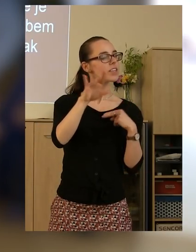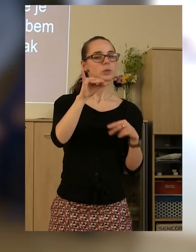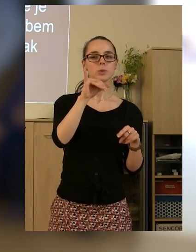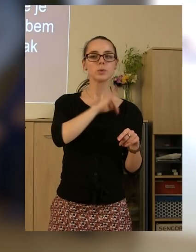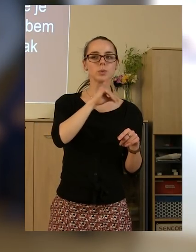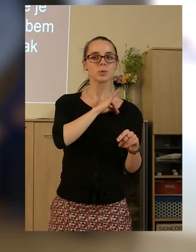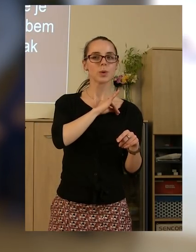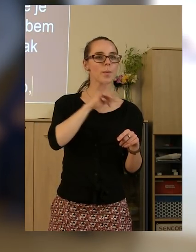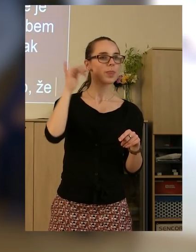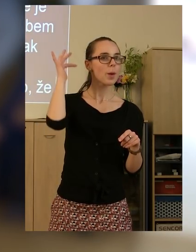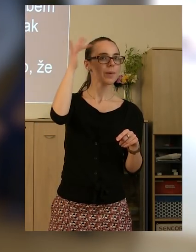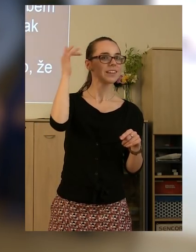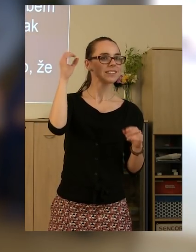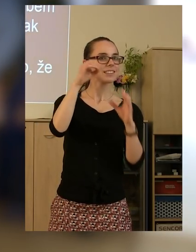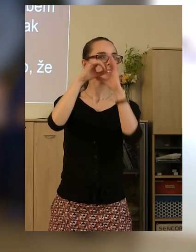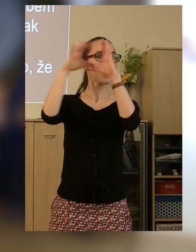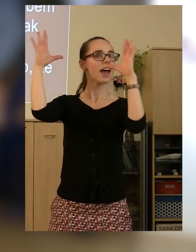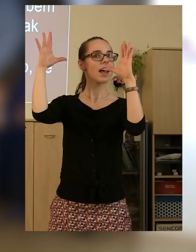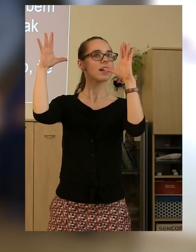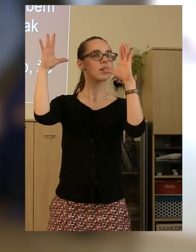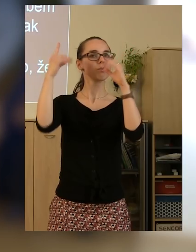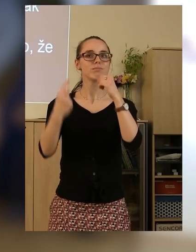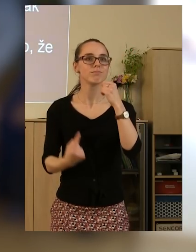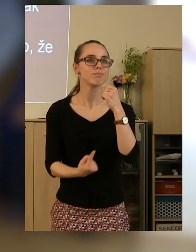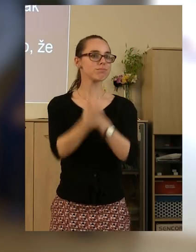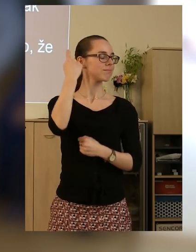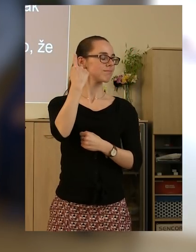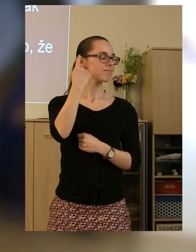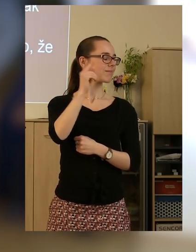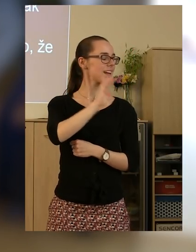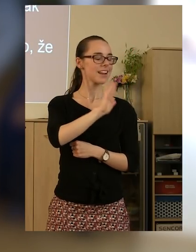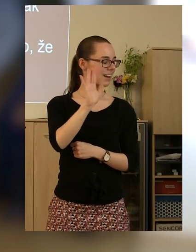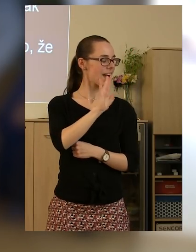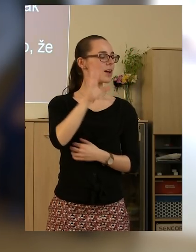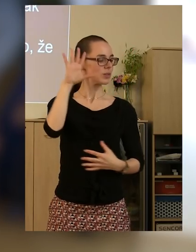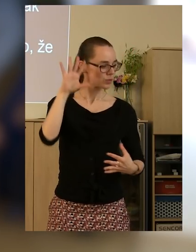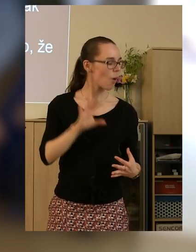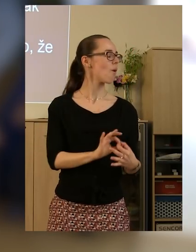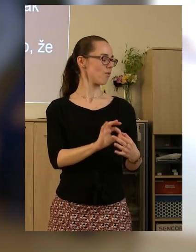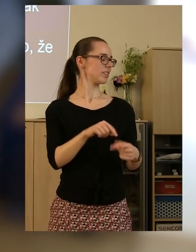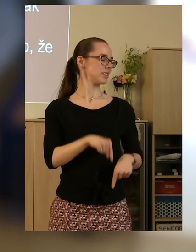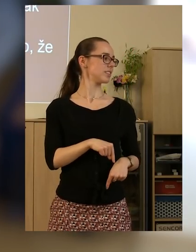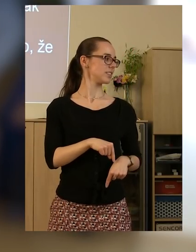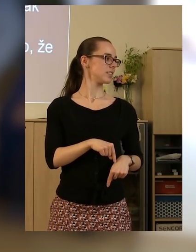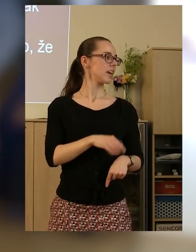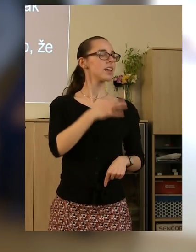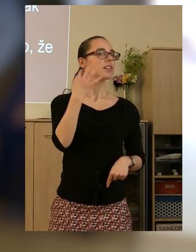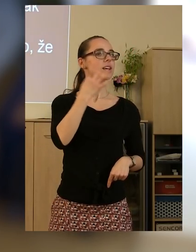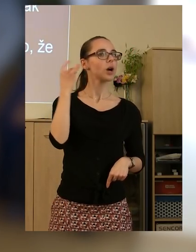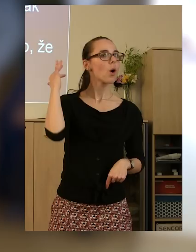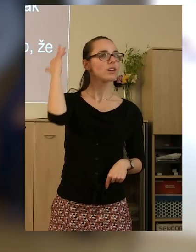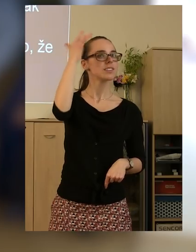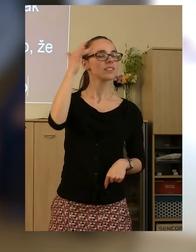nikdy není jenom tak. že sen k tomu vždycky připojí